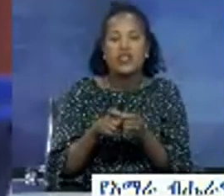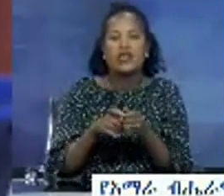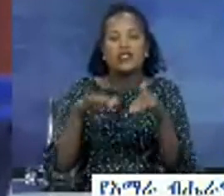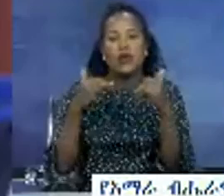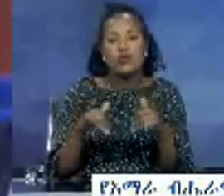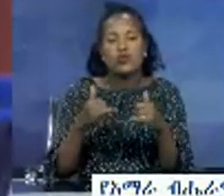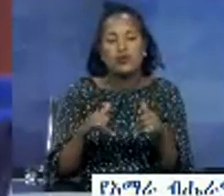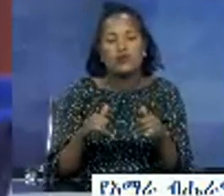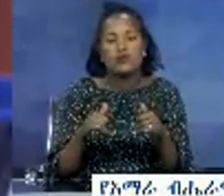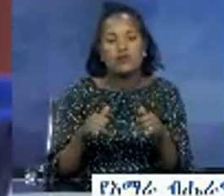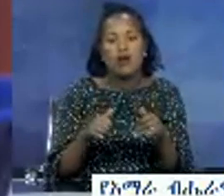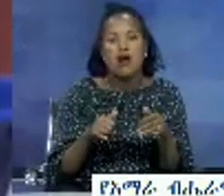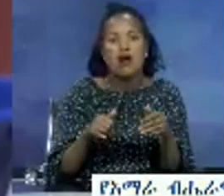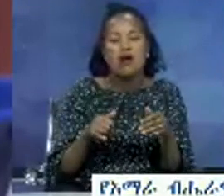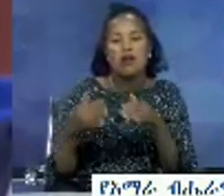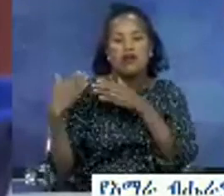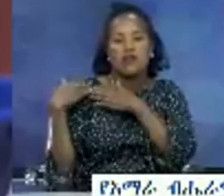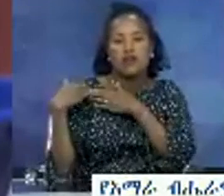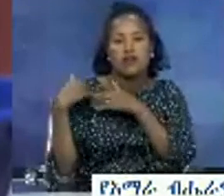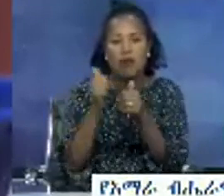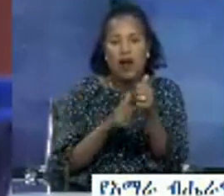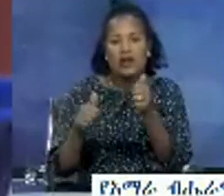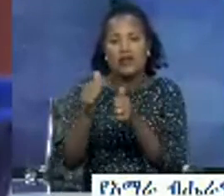የተጫወቱት ሚና ግንባር ቀደም ነበር።